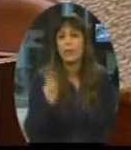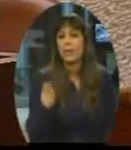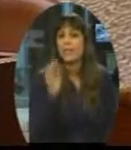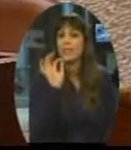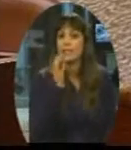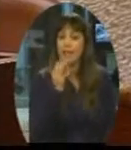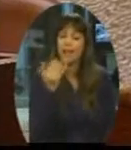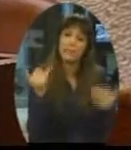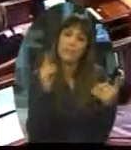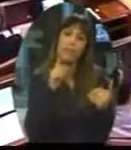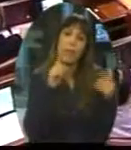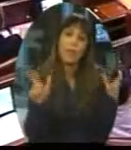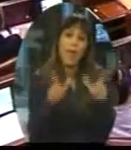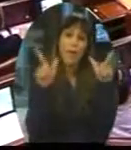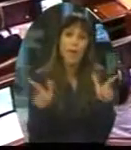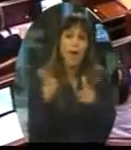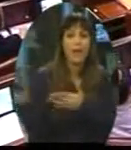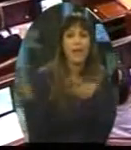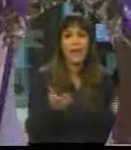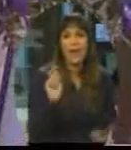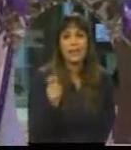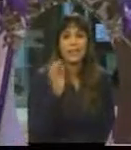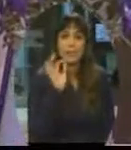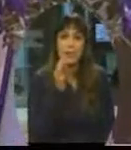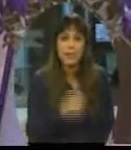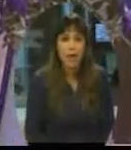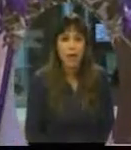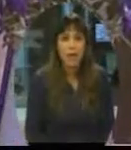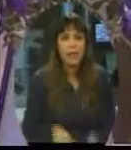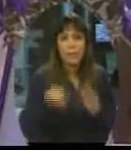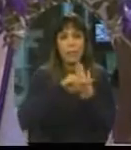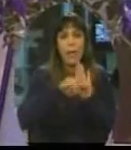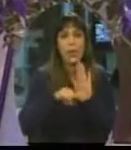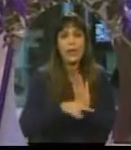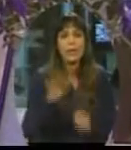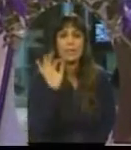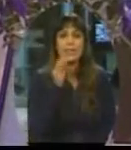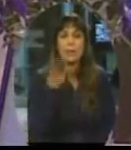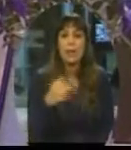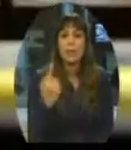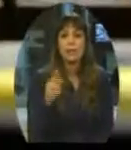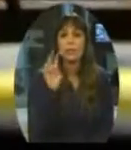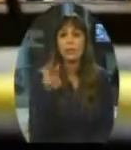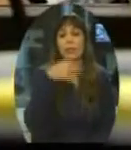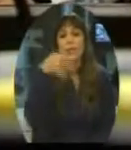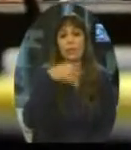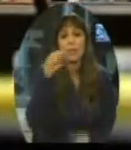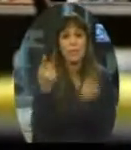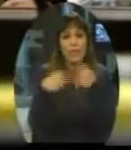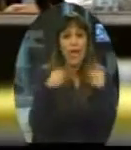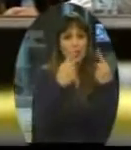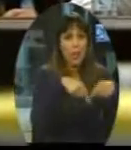האירוע הזה בו אירחה הכנסת את בני הנוער. המחוקקים הצעירים אף נטלו חלק חשוב בדיוני הוועדות